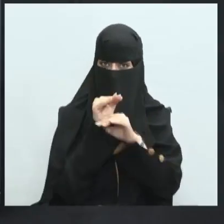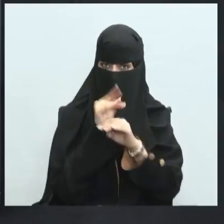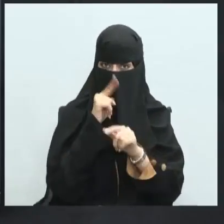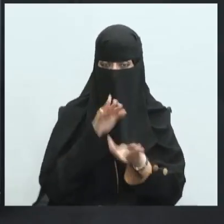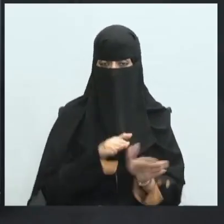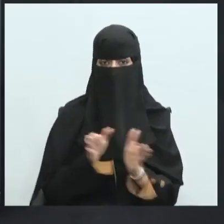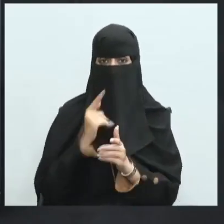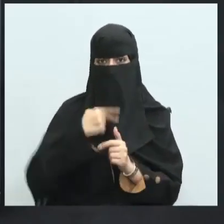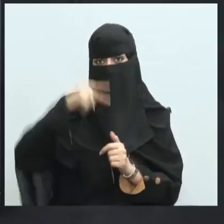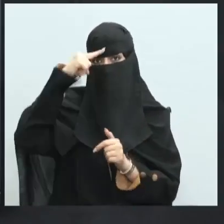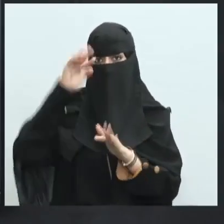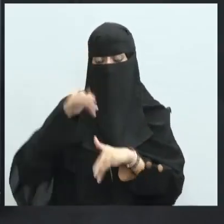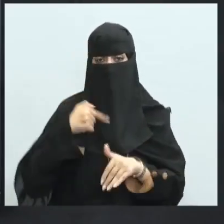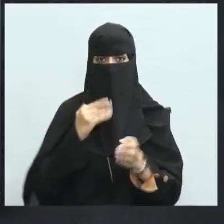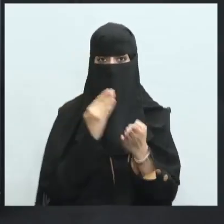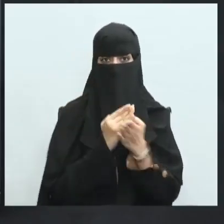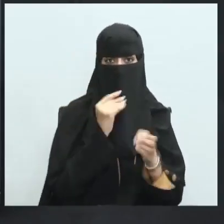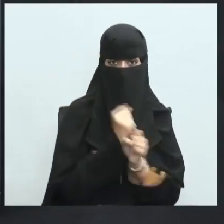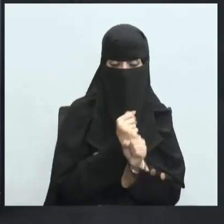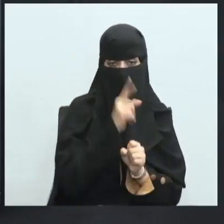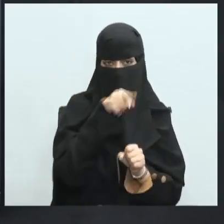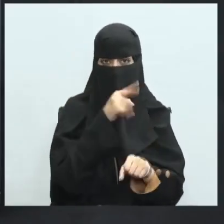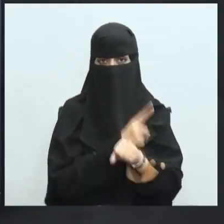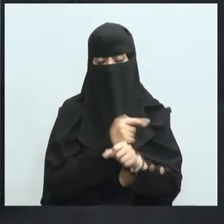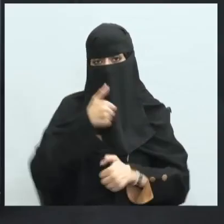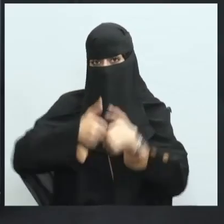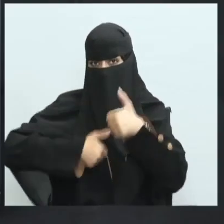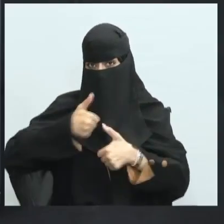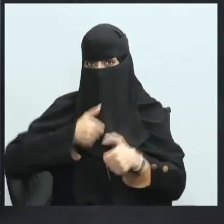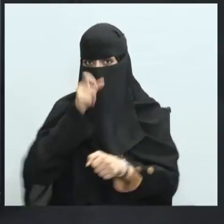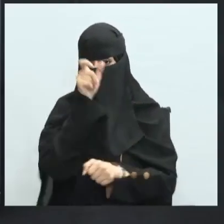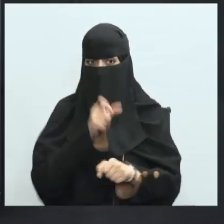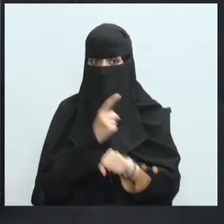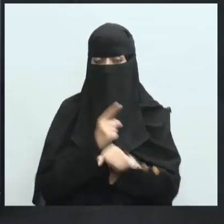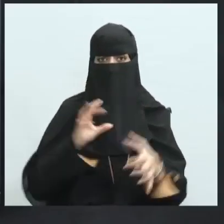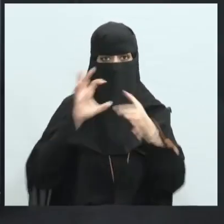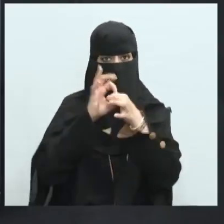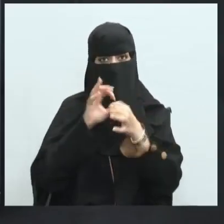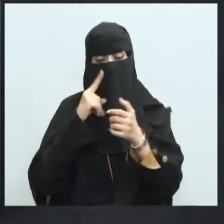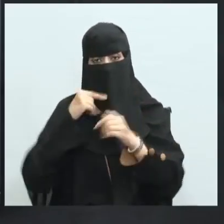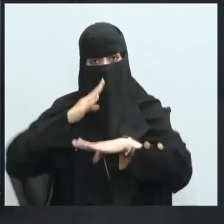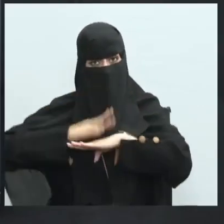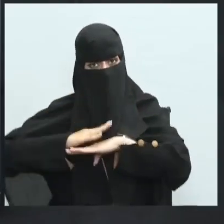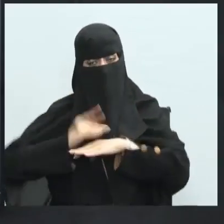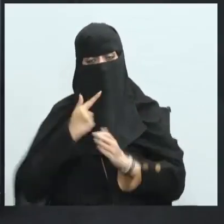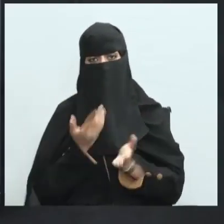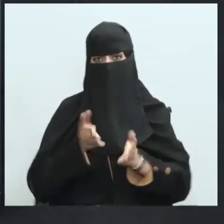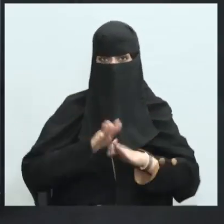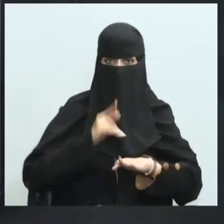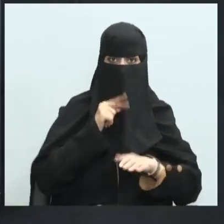ف مثلا في الرخصه المهنيه للمعلمين يختبر المعلم فيما يرتبط في الجوانب التربويه كذلك